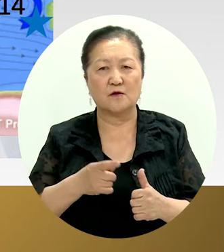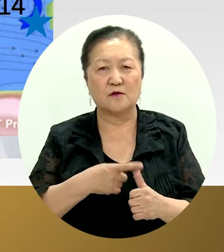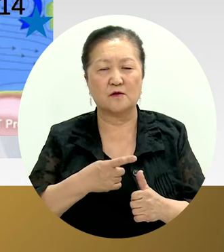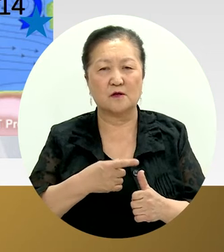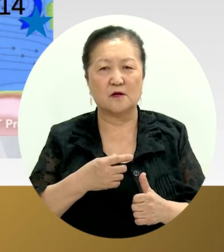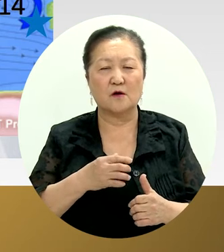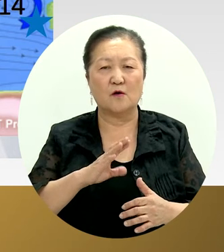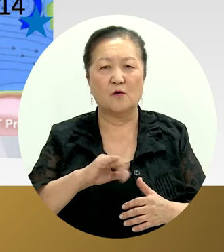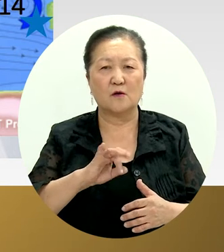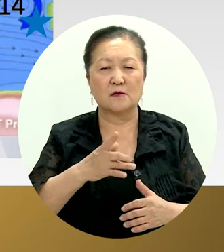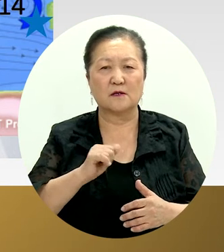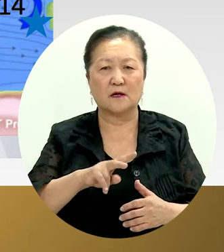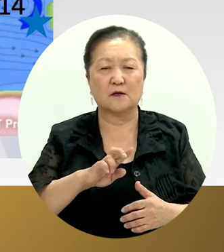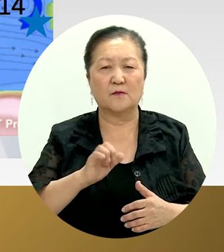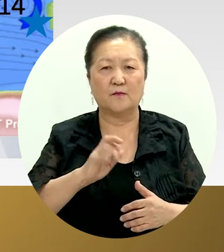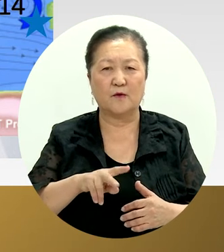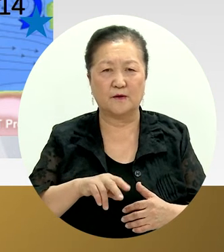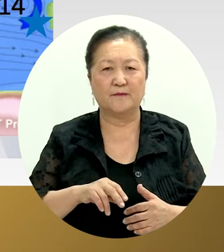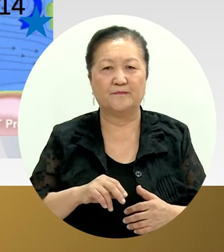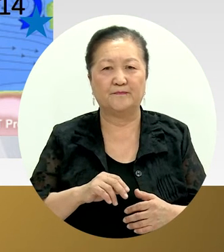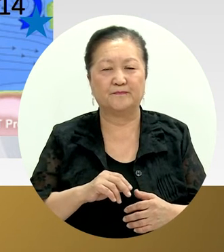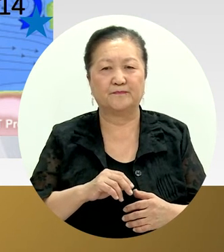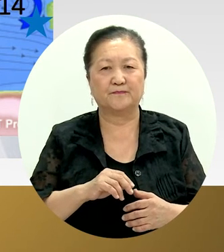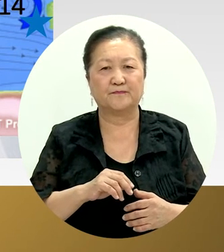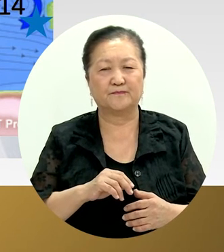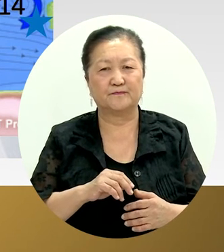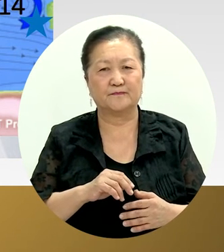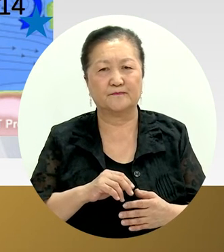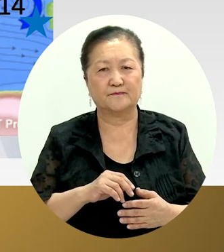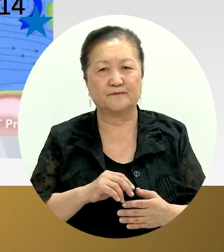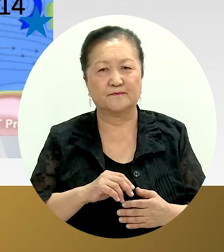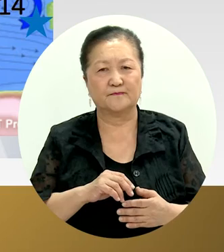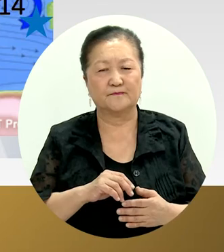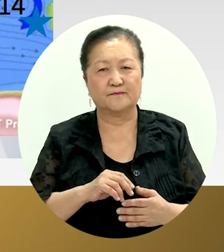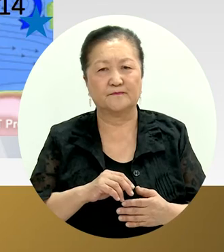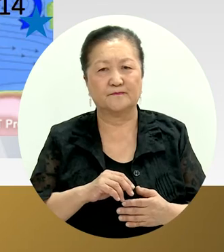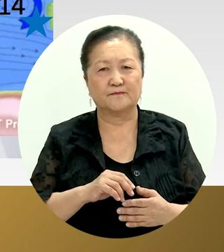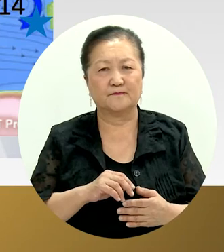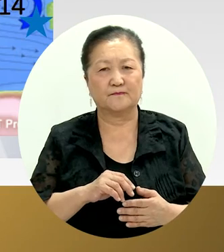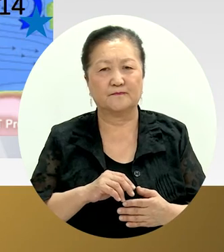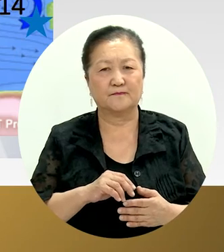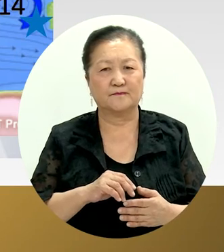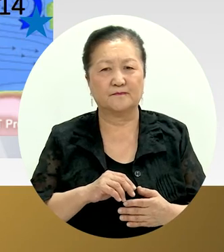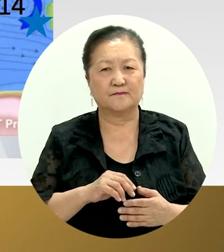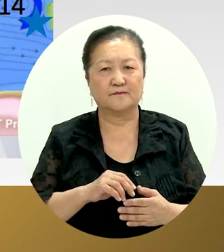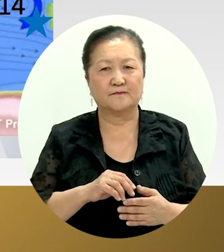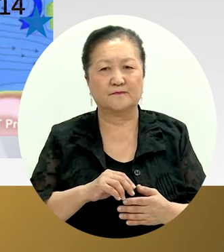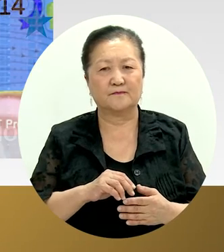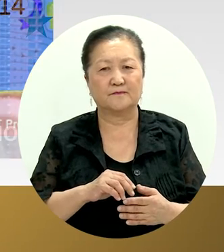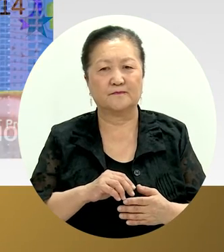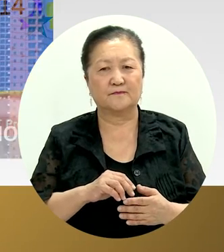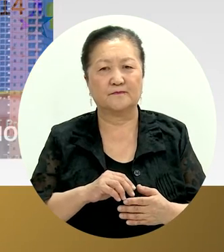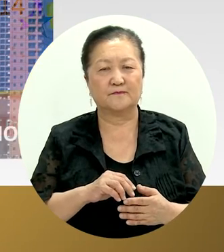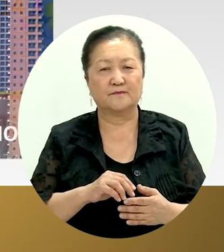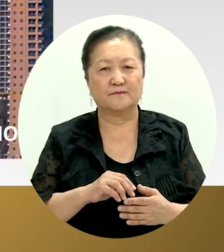урсгал маань Аз ТВ-ийн зүүн эсхийн нутгуудад одоо нөлөөлдөг байна нэ. За энэ жишээ болгоод